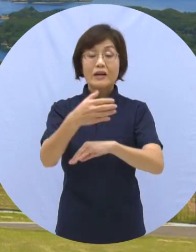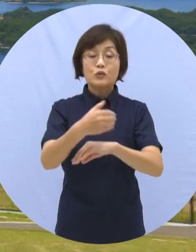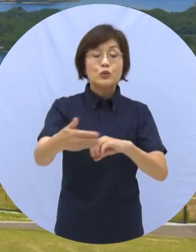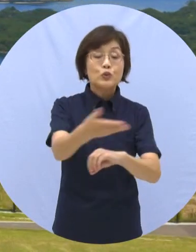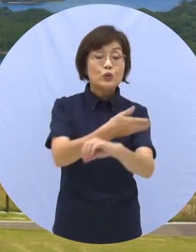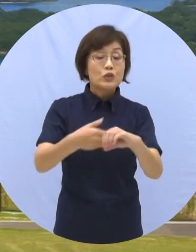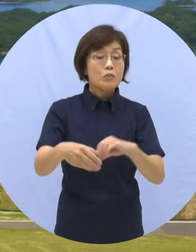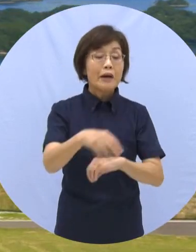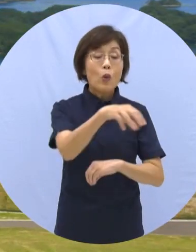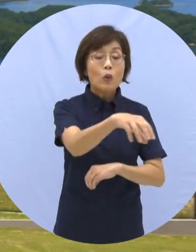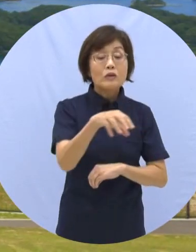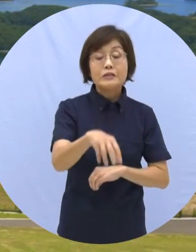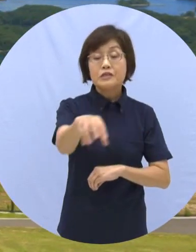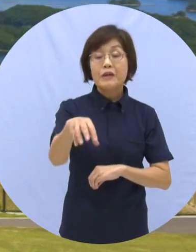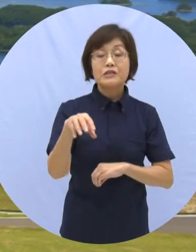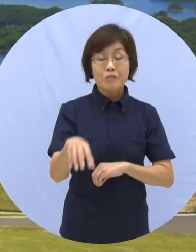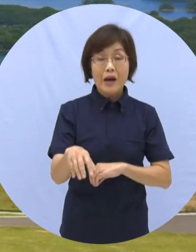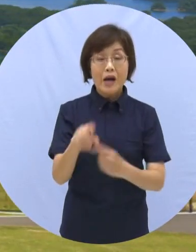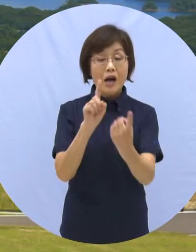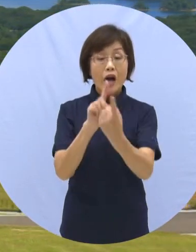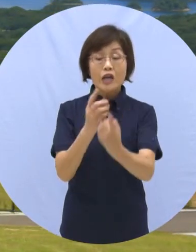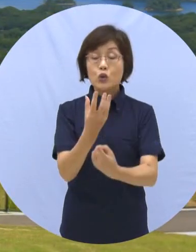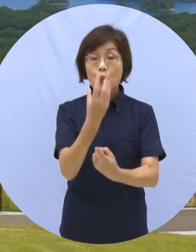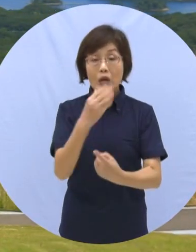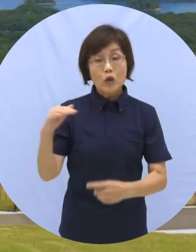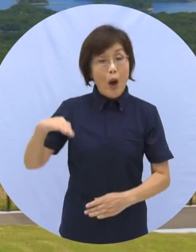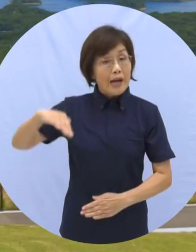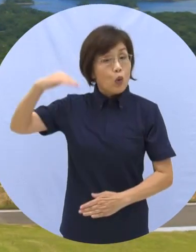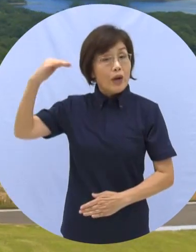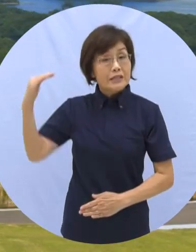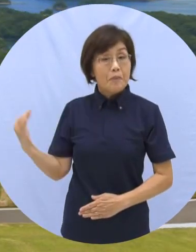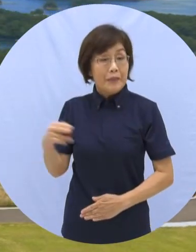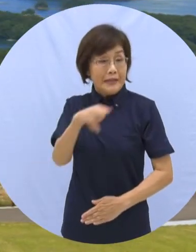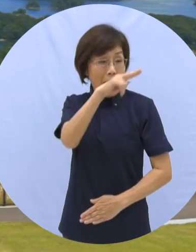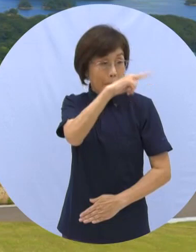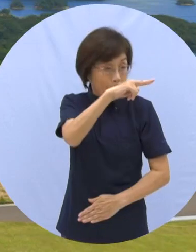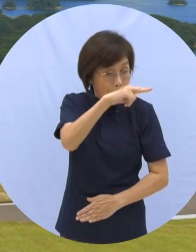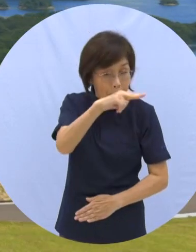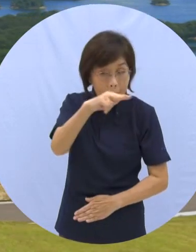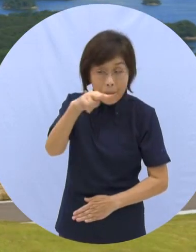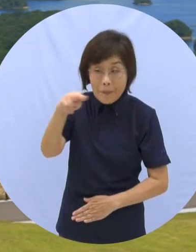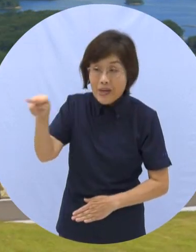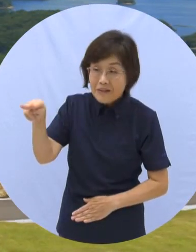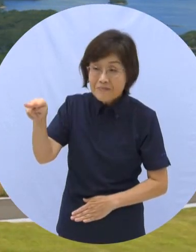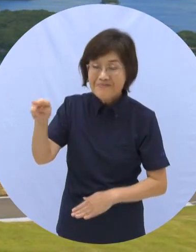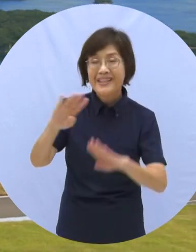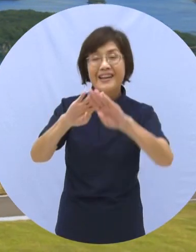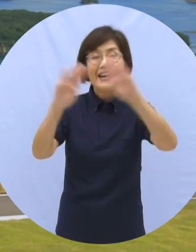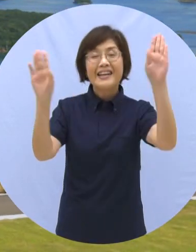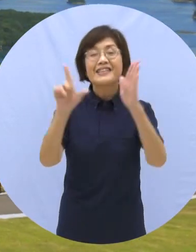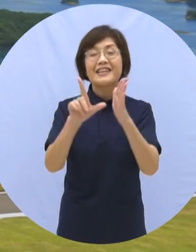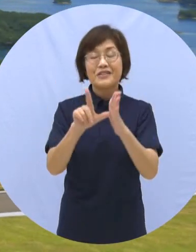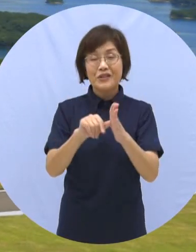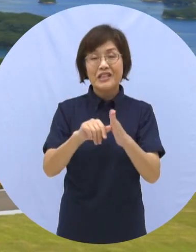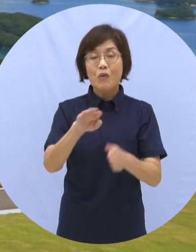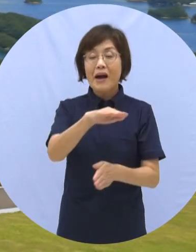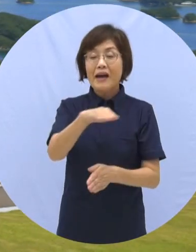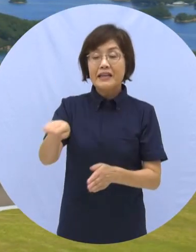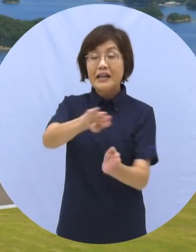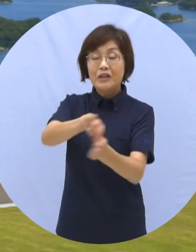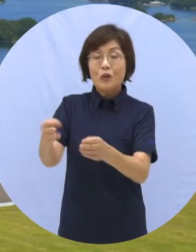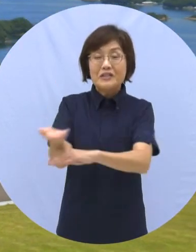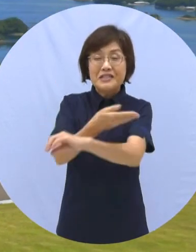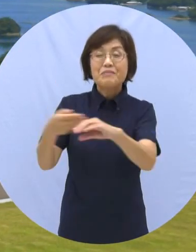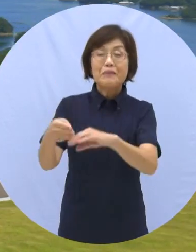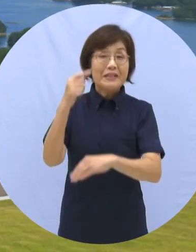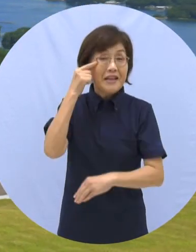々から愛の浦の愛宕山までの大パノラマを見渡すことができます。晴れた日には平戸島なども